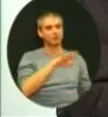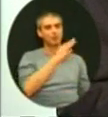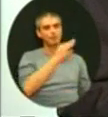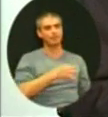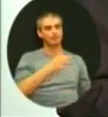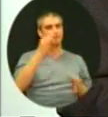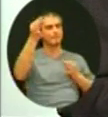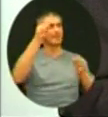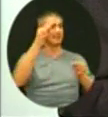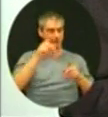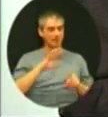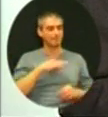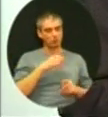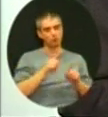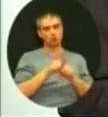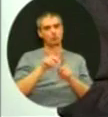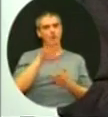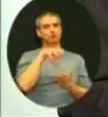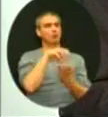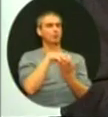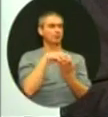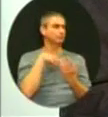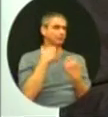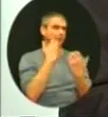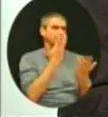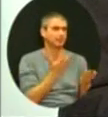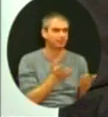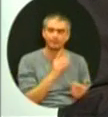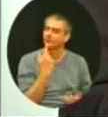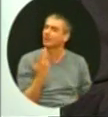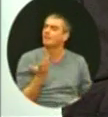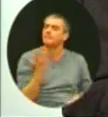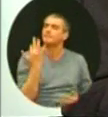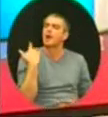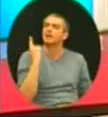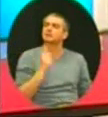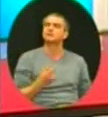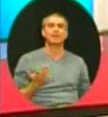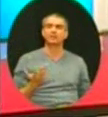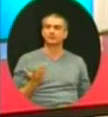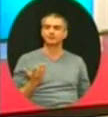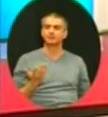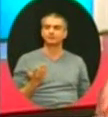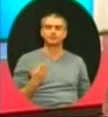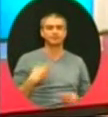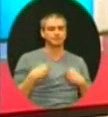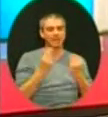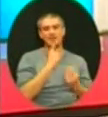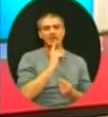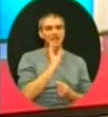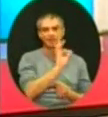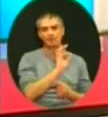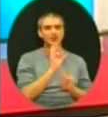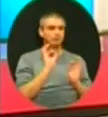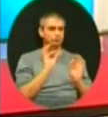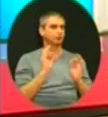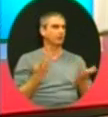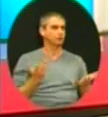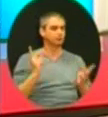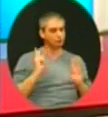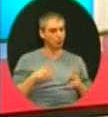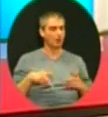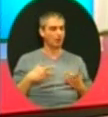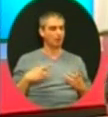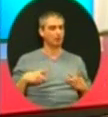הפריפריה בתחום הבריאות, כפי שמופנים לאזור המרכז. ואני אסביר. אם היה, מה היה צריך להינתן לה על מנת שהיא